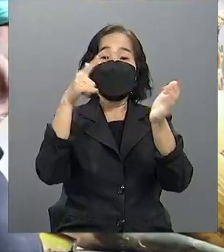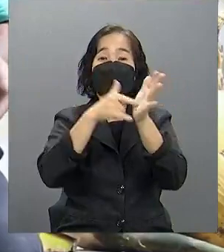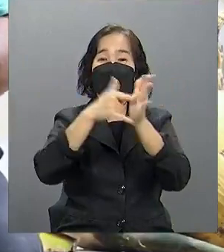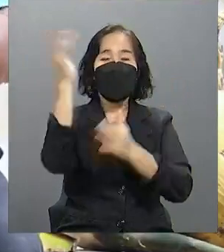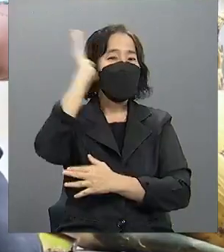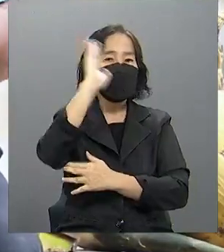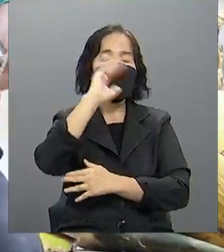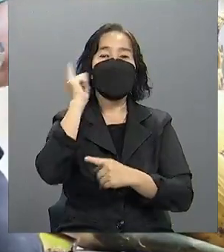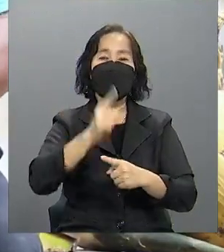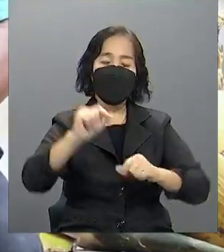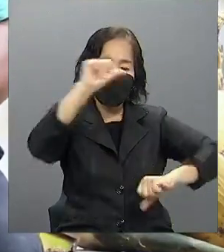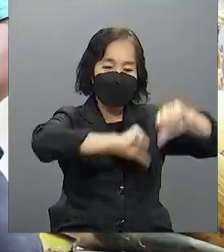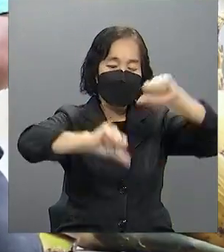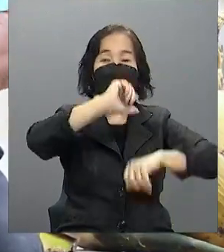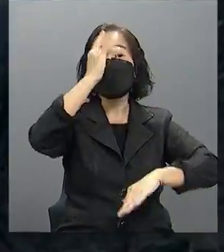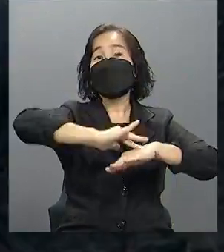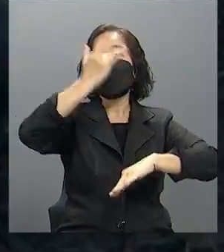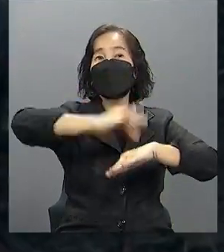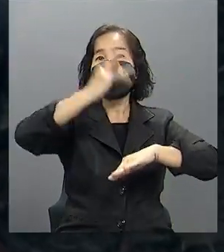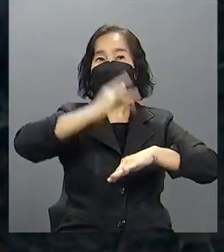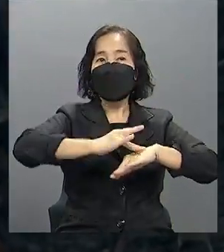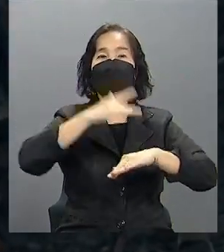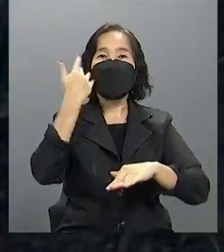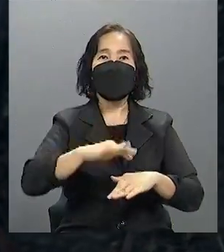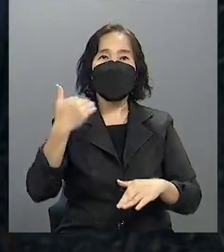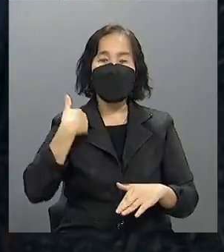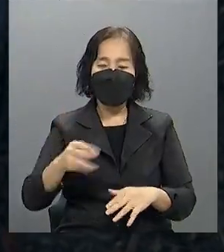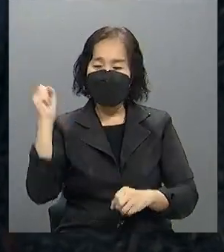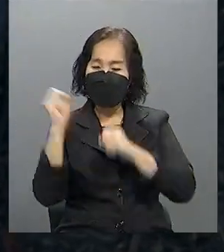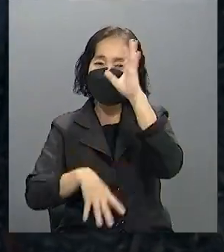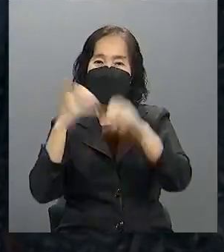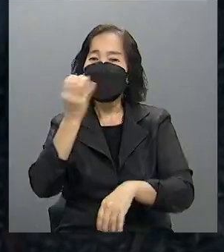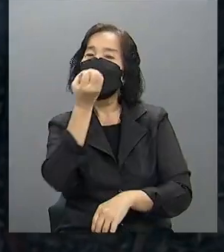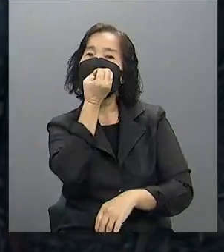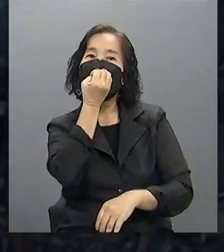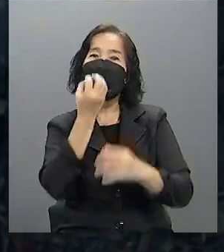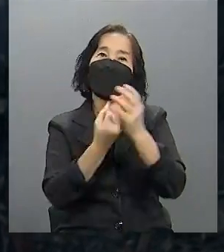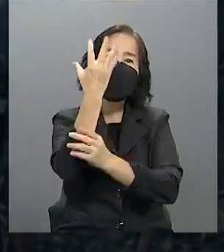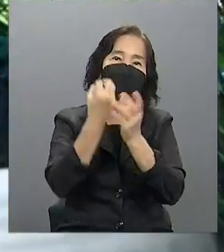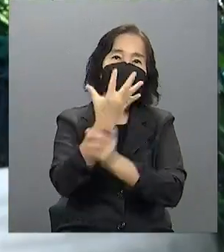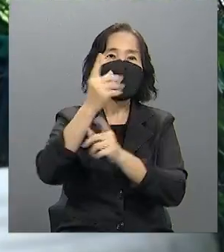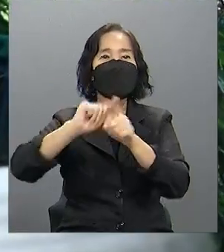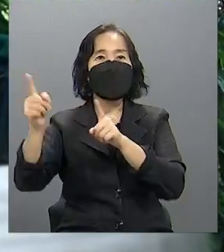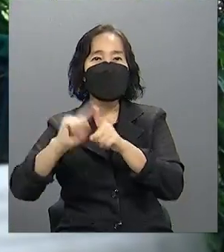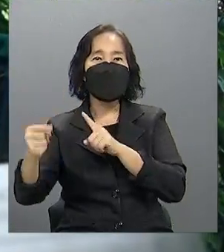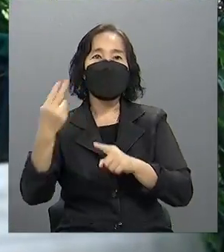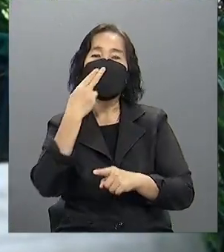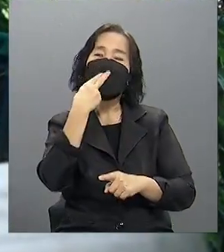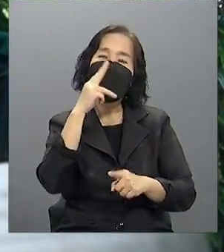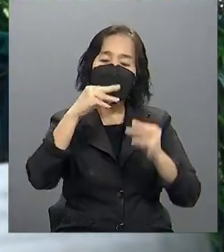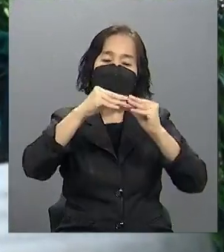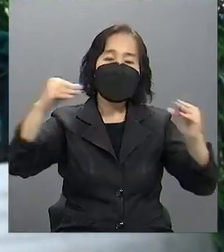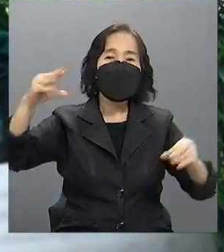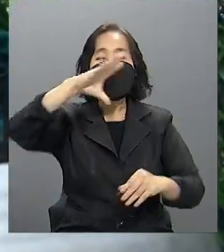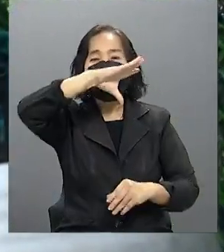จักที่ได้แปลงให้เฮานะมาหมักมีพวกสะเดามีพวกยาสูบตะไคร้ไร่แดงพวกพวกนี้นํ